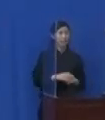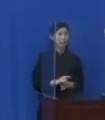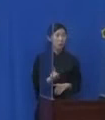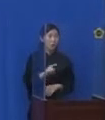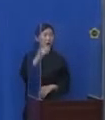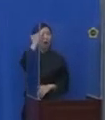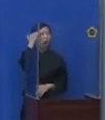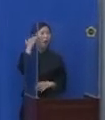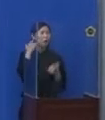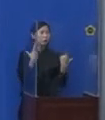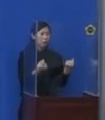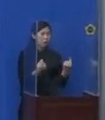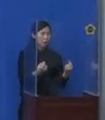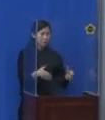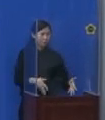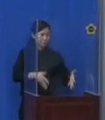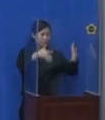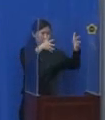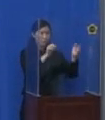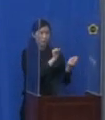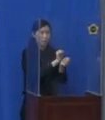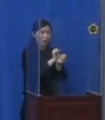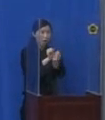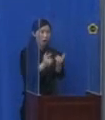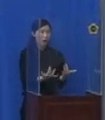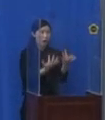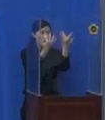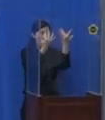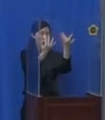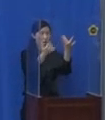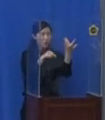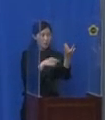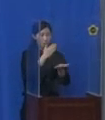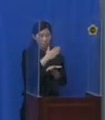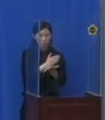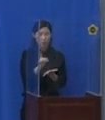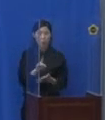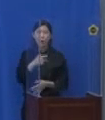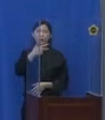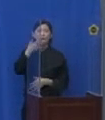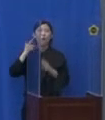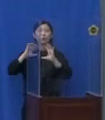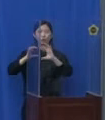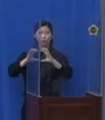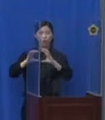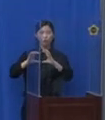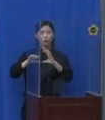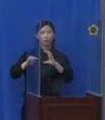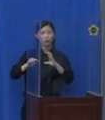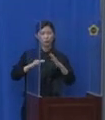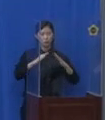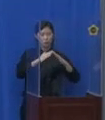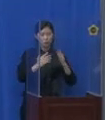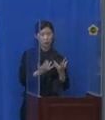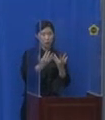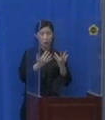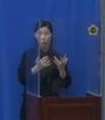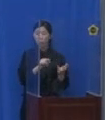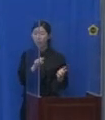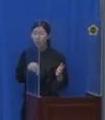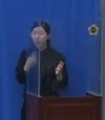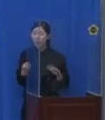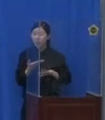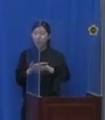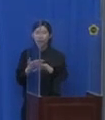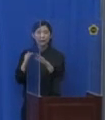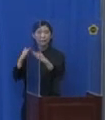전체로 순식간에 화재가 대응하되는 런던 그랜펠 타워와 건물 내부와 이웃집으로 화염 연기와 유독가스 확산이